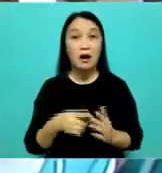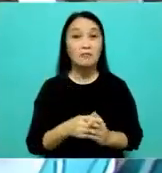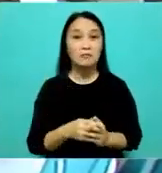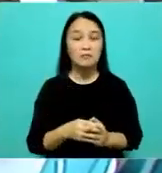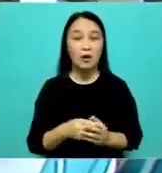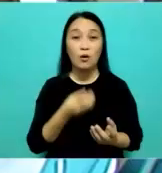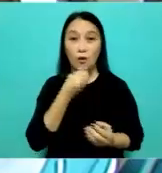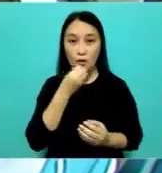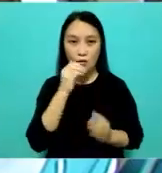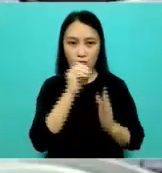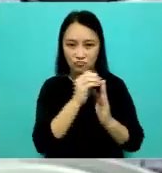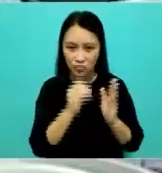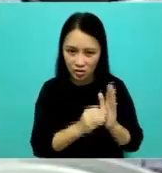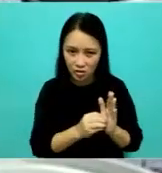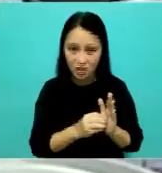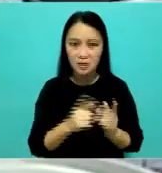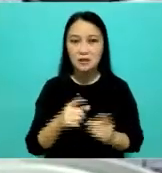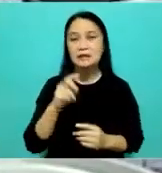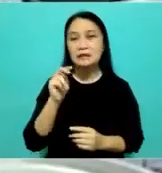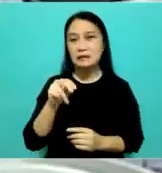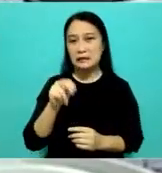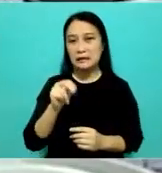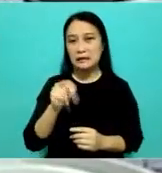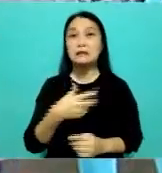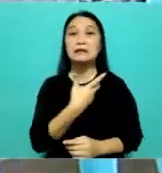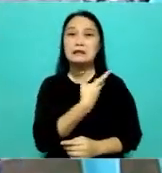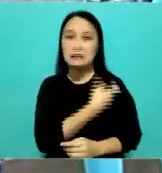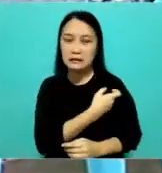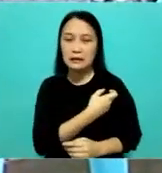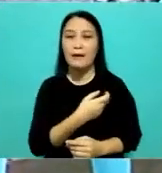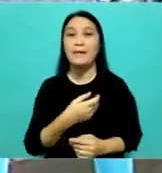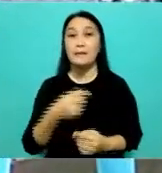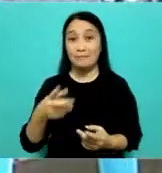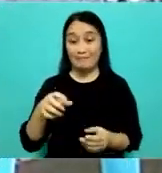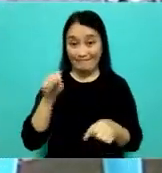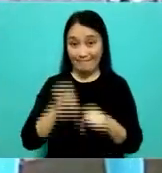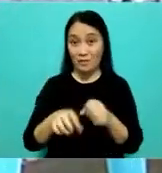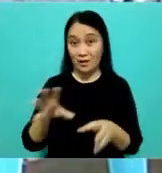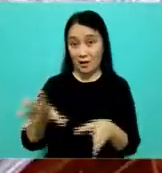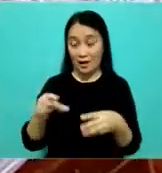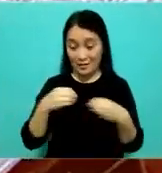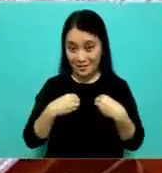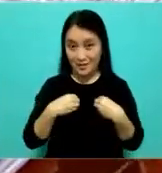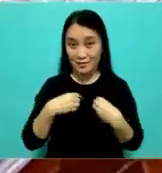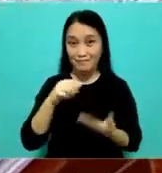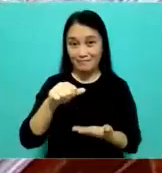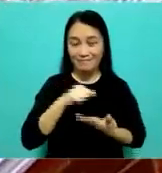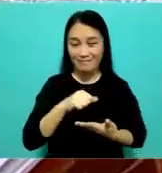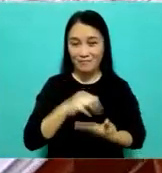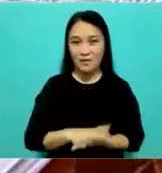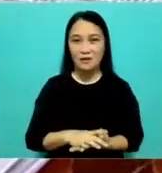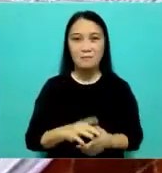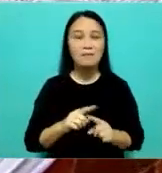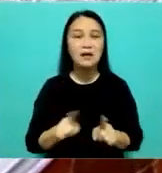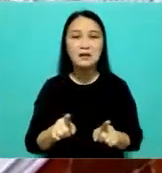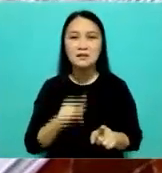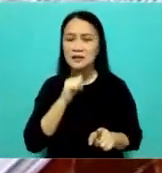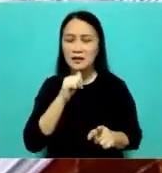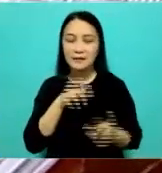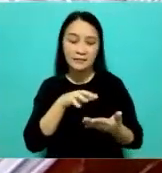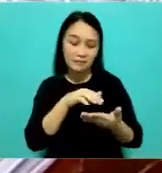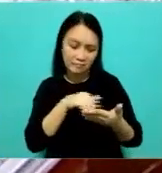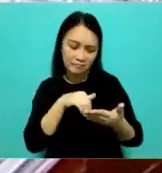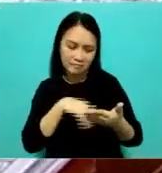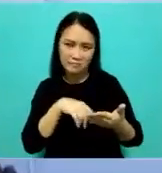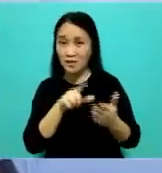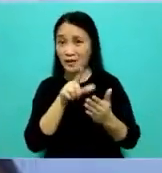para matanggap ng mga benepisyaryo ang kanilang subsidiya. Pero paglilino nila, hindi naman tatanggalin sa listahan ang mga ayaw magpabakuna. We